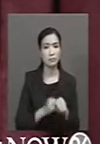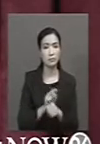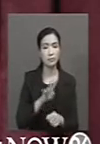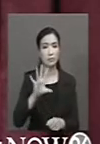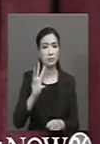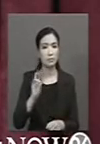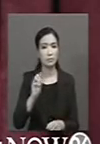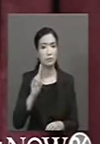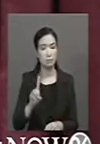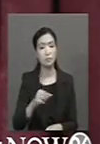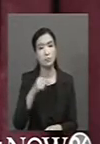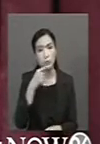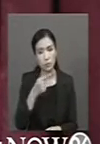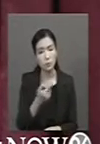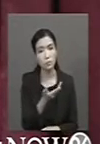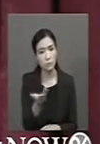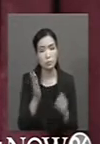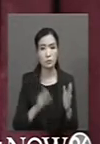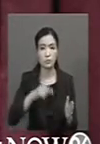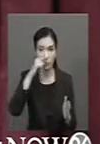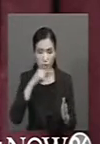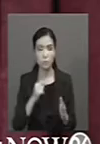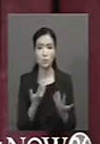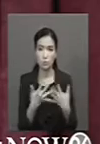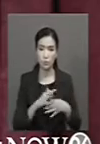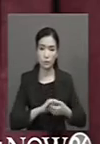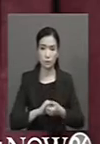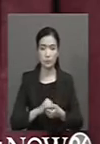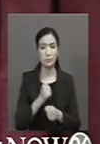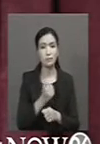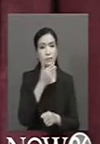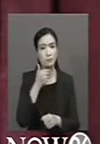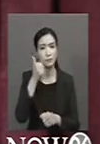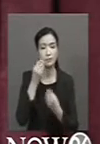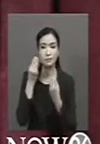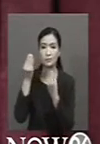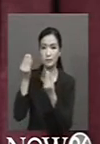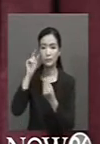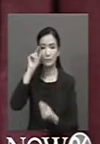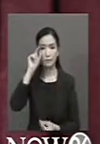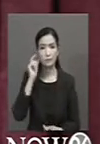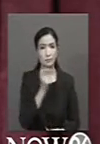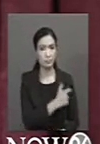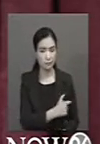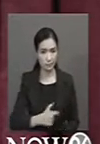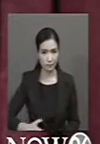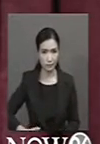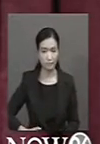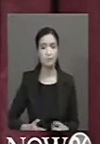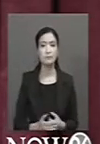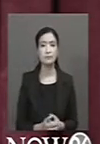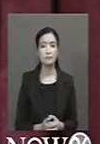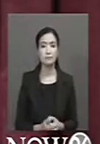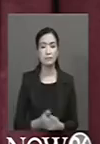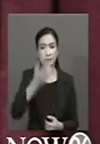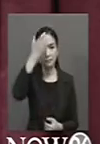ตอนหนึ่งระบุนะคะว่าขอให้คนไทยร่วมกันทำความดีถวายแด่พระบาทสมเด็จพระปรมินทรมหาภูมิพลอดุลยเดชสมเด็จพ